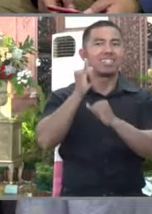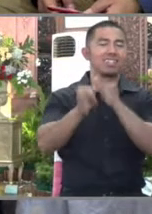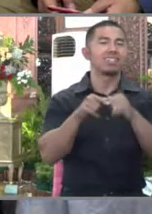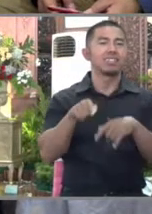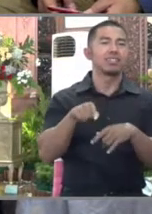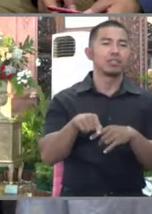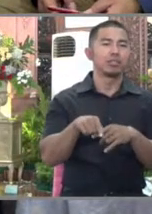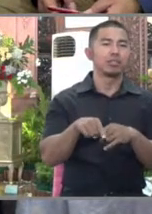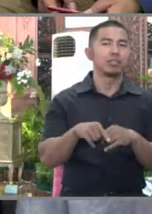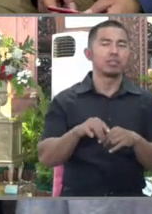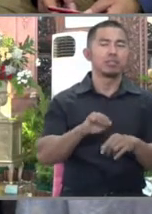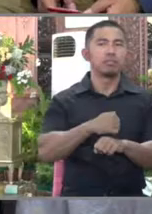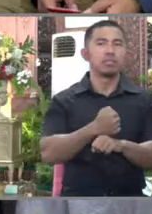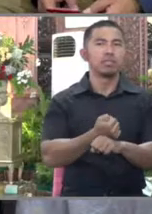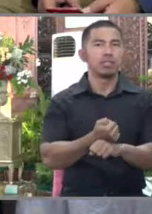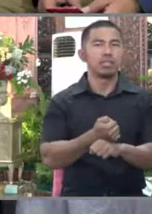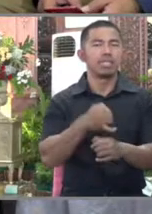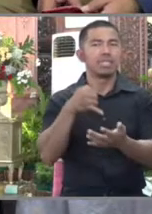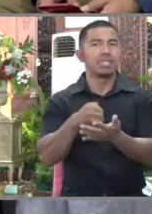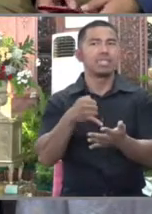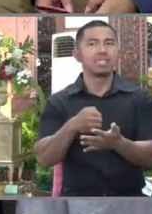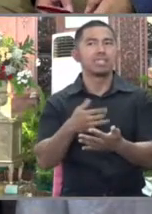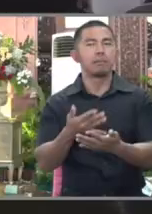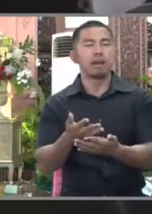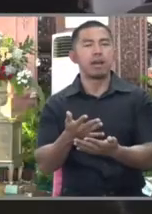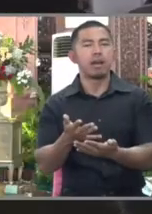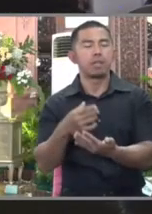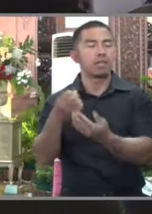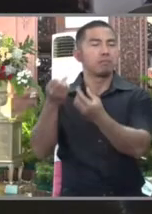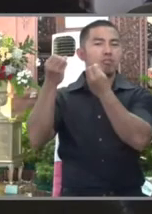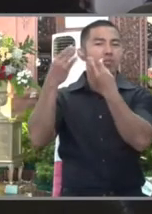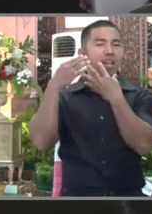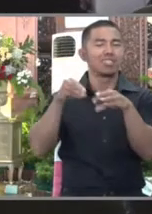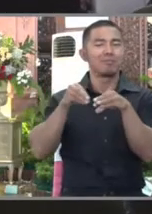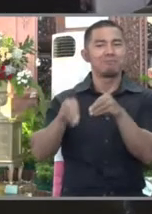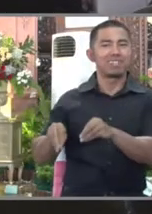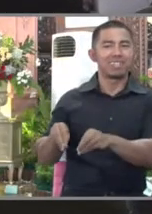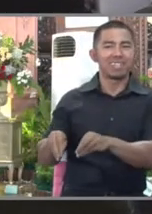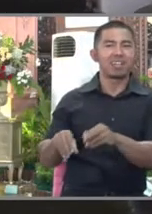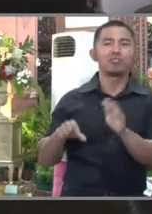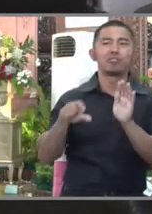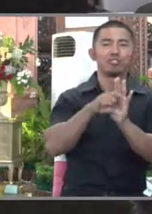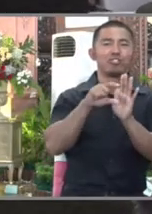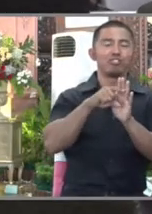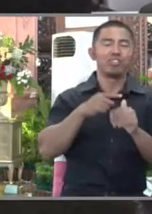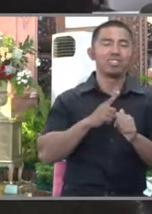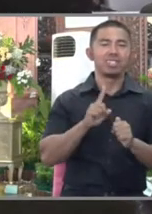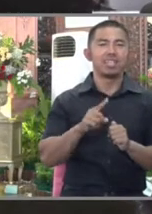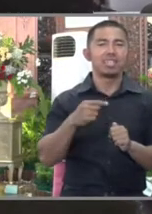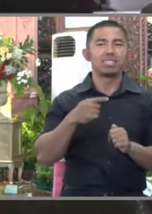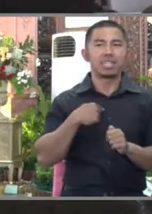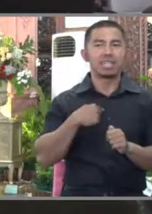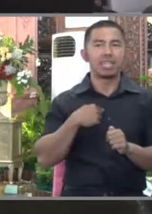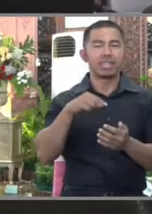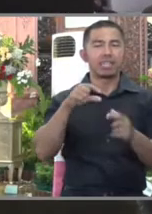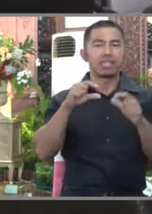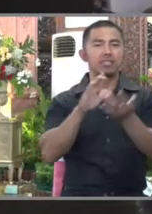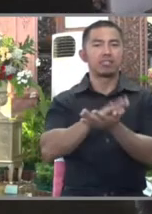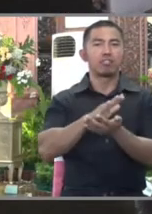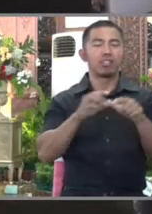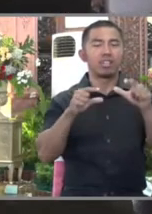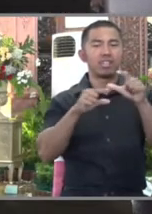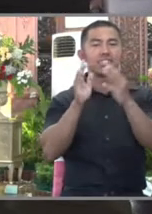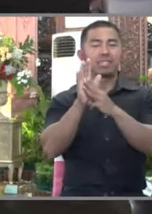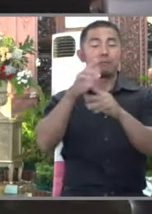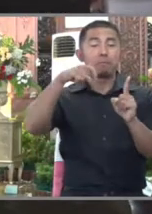tersebut bisa diisi dengan informasi-informasi pendidikan. Seperti saya berasal dari SMK.